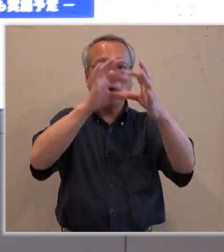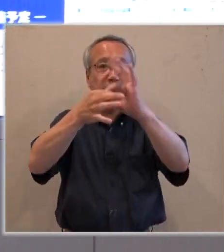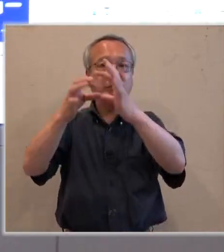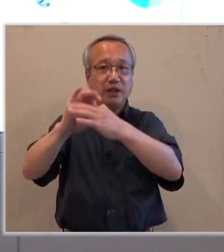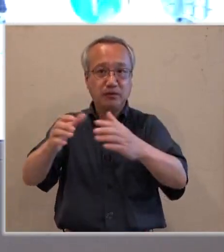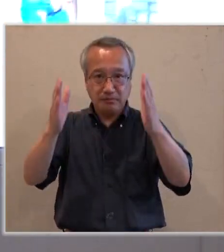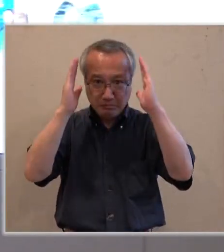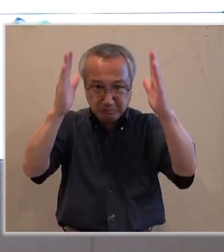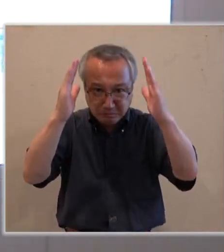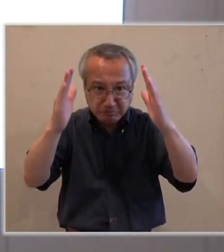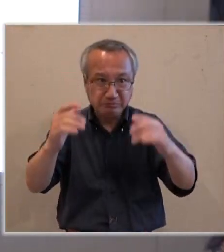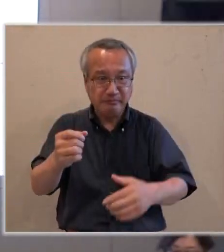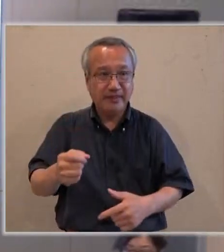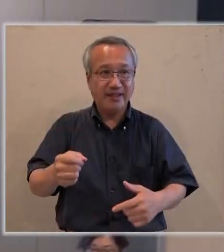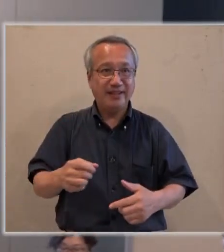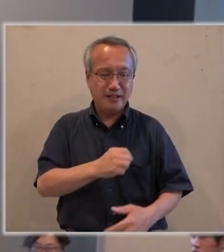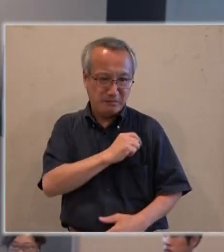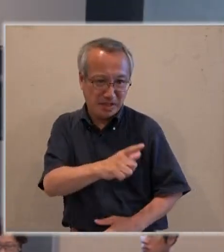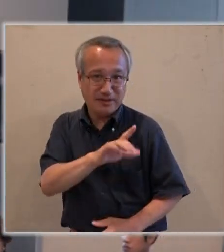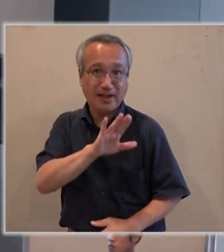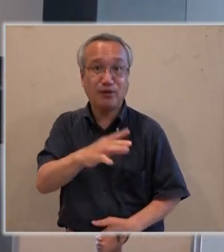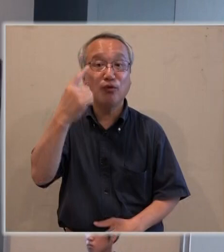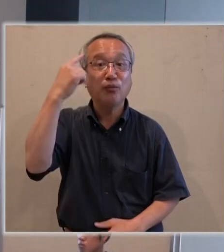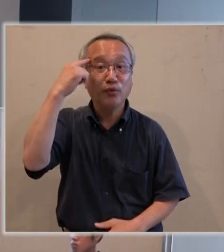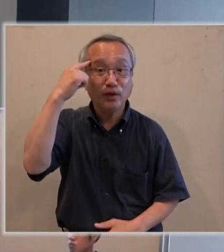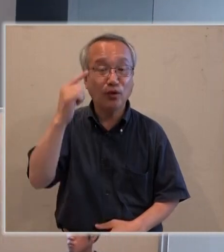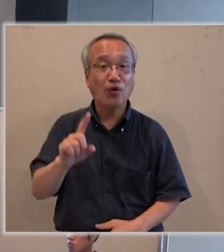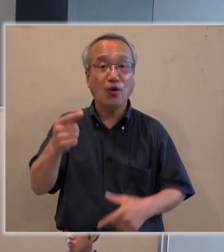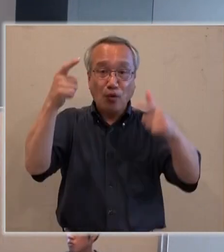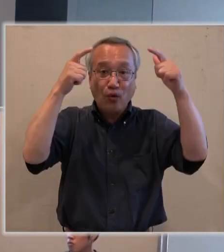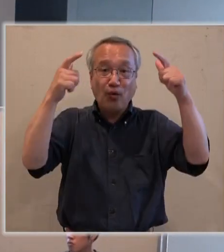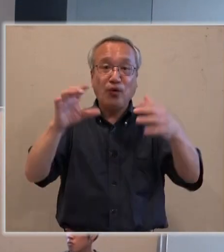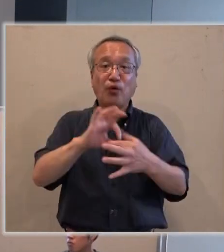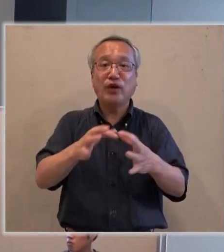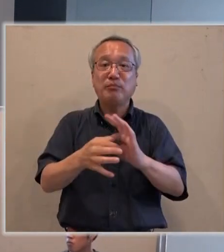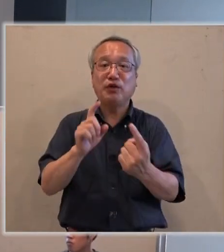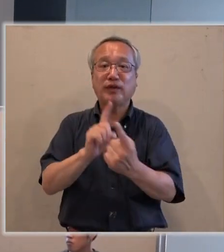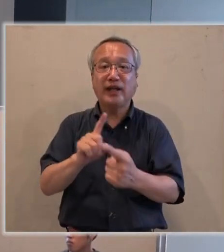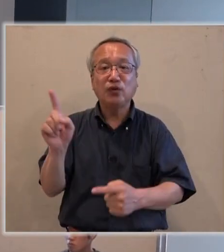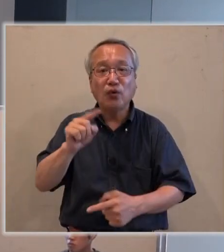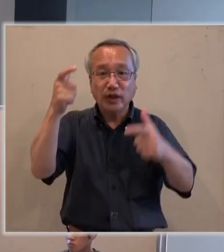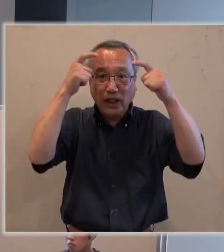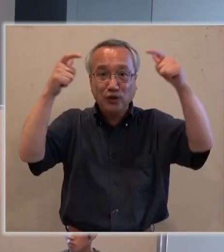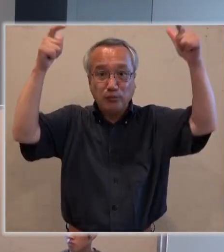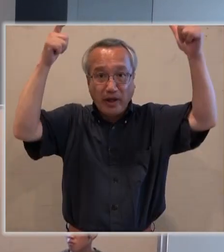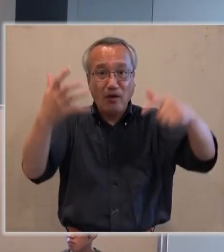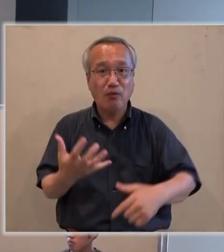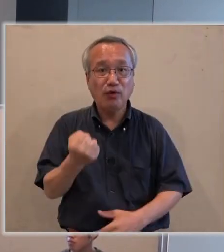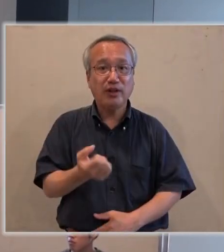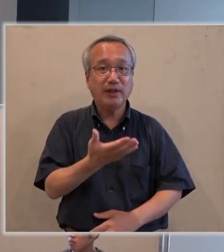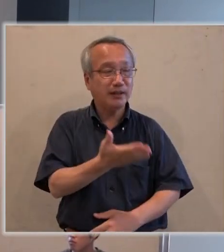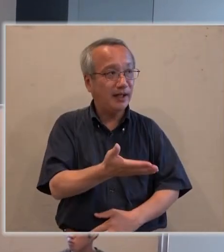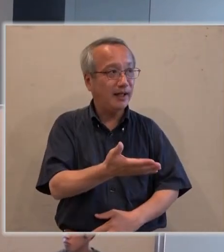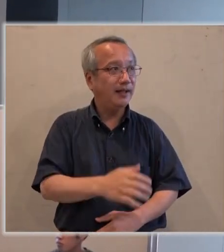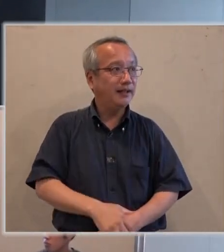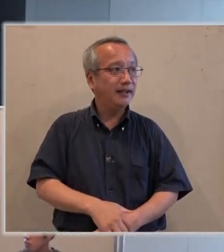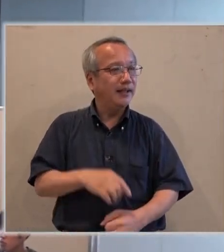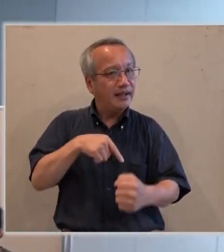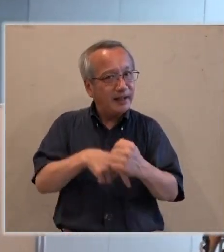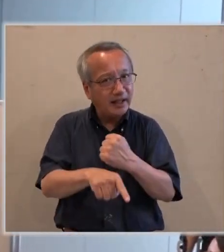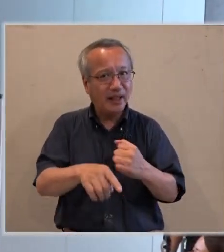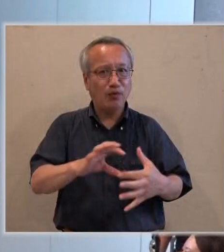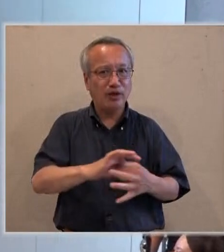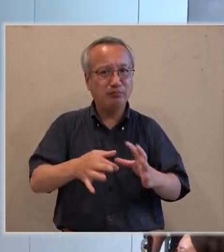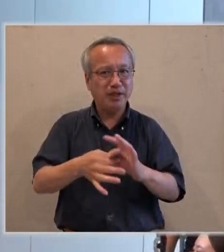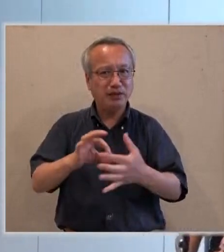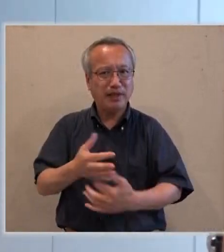持ってる感じがあったと思うんですけど、オリンピックに対してどんな夢をなんかこう抱いてるというか、なんでオリンピックなのかというか、その